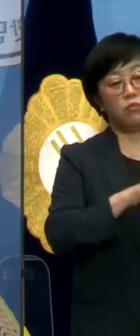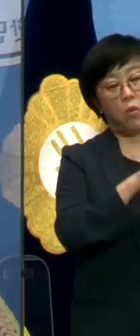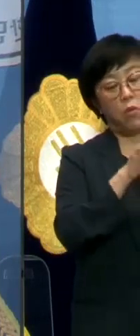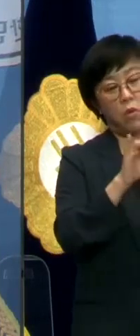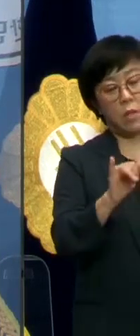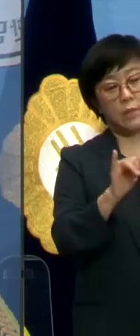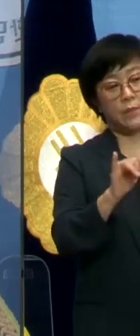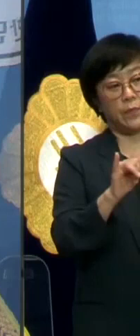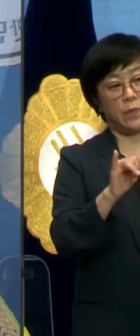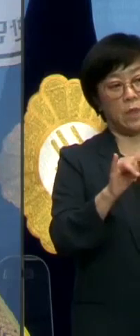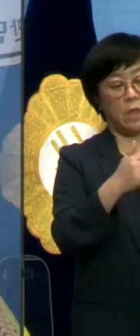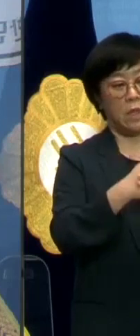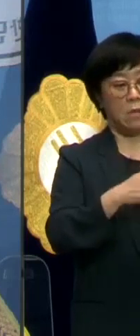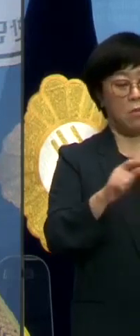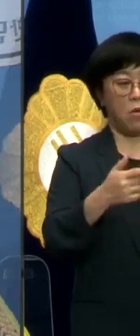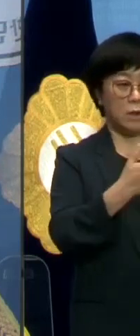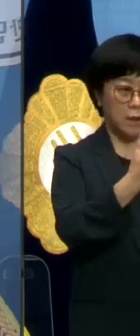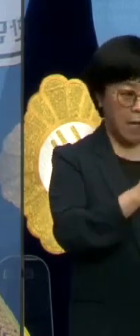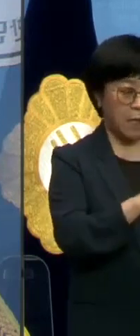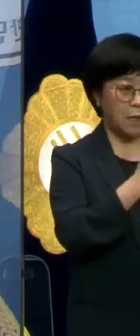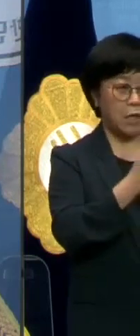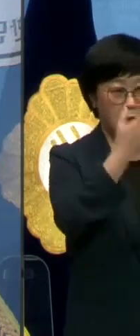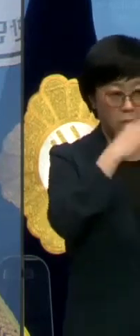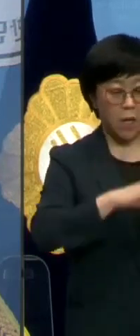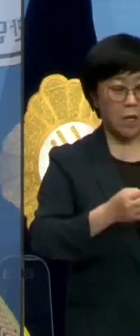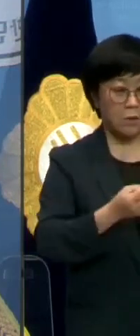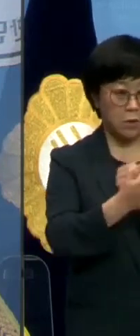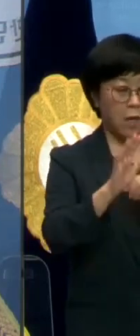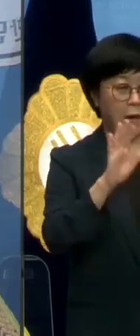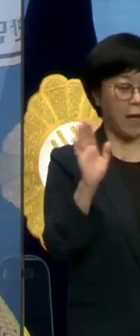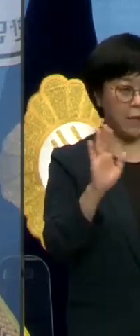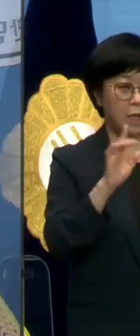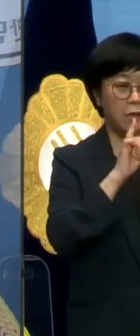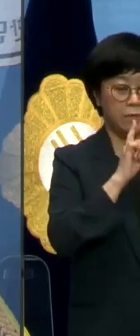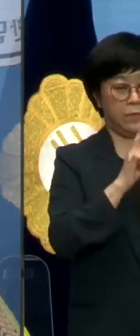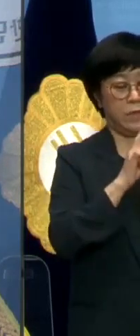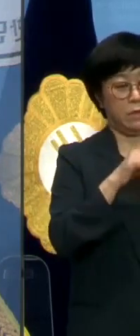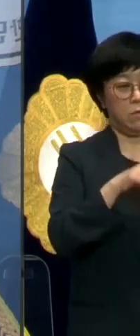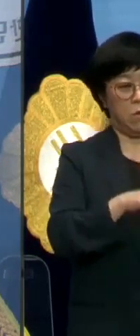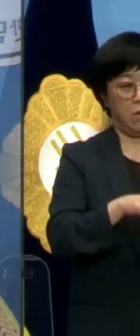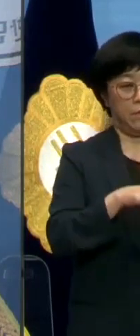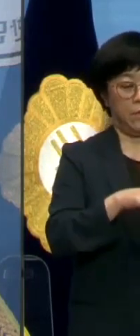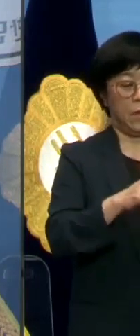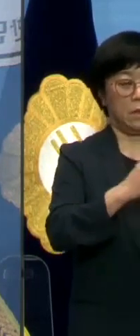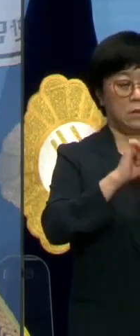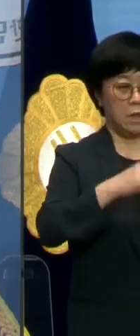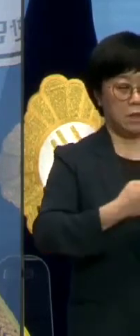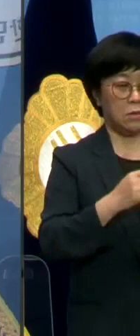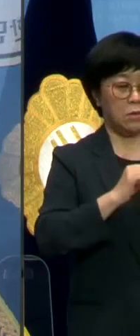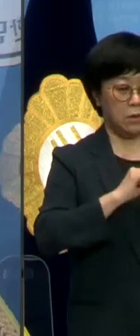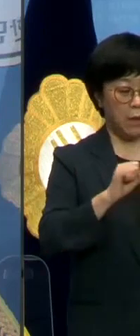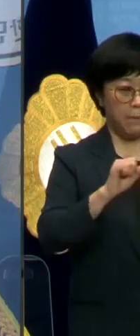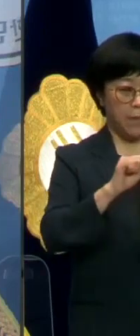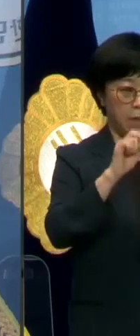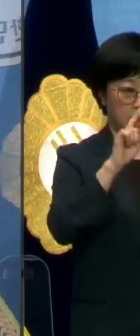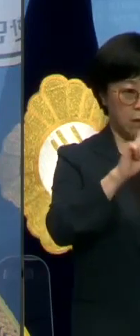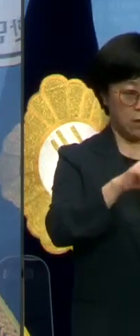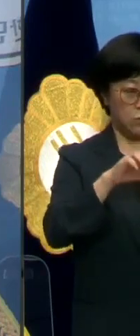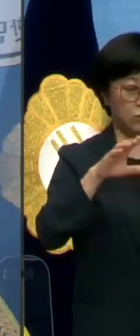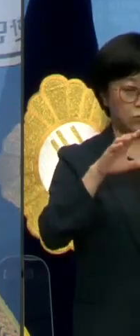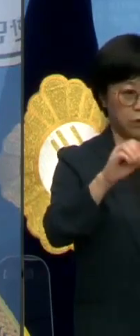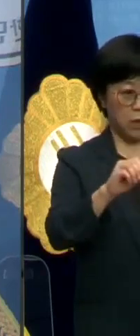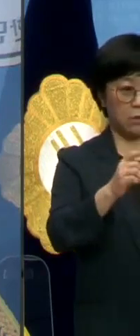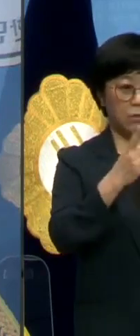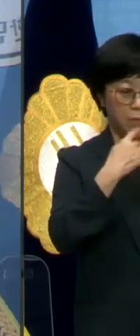후보자의 당락에 영향을 미치고자 한 것이 아니라는 점과 자체적으로 캠페인을 중지한